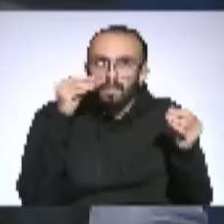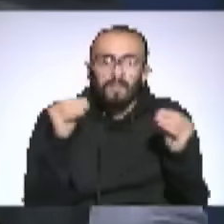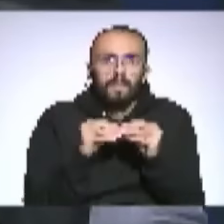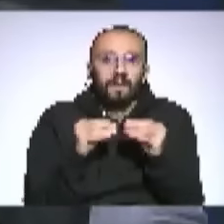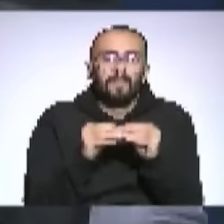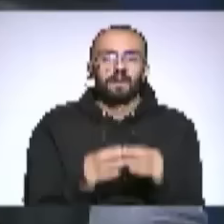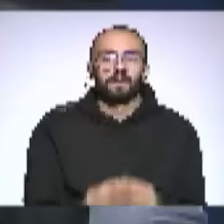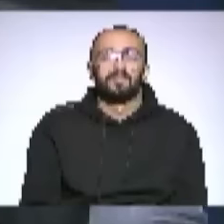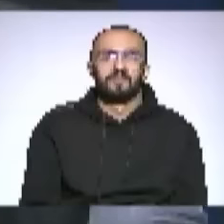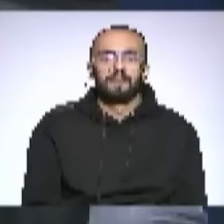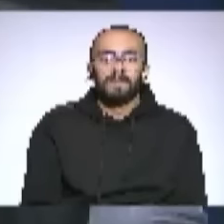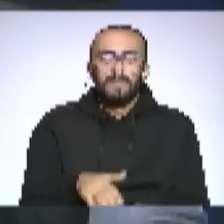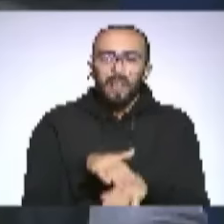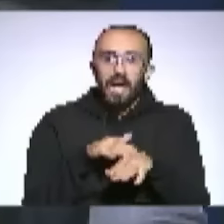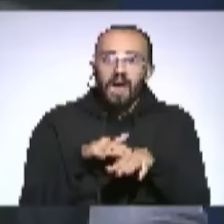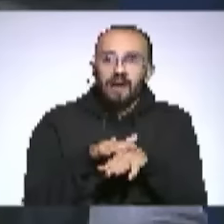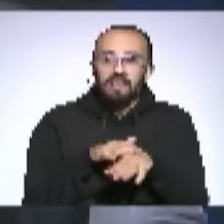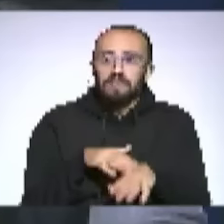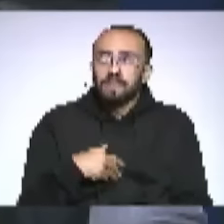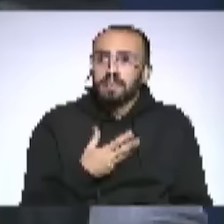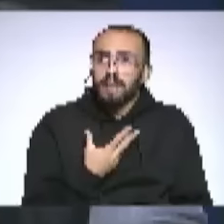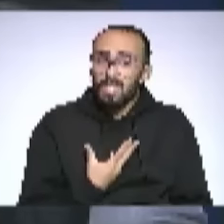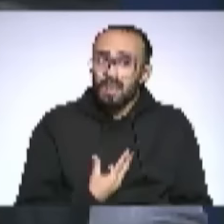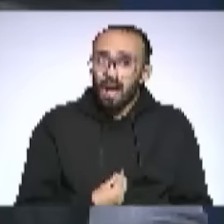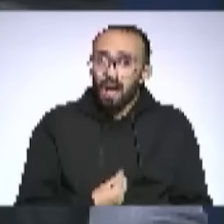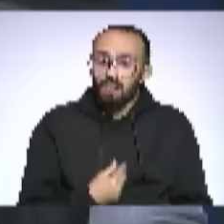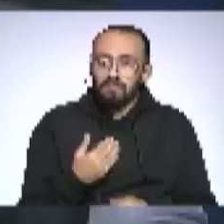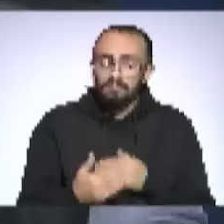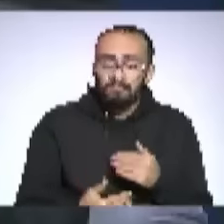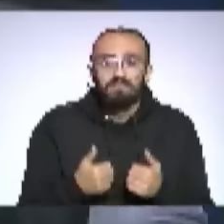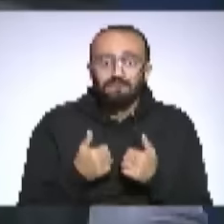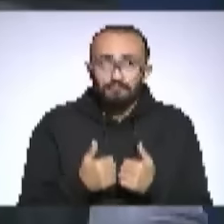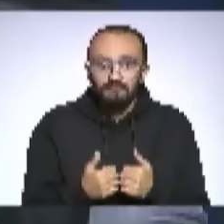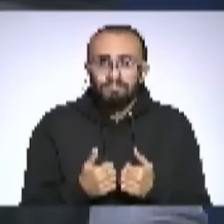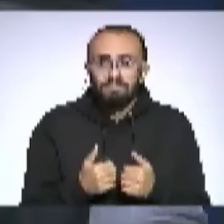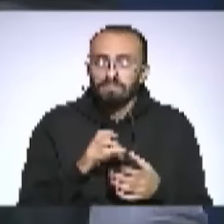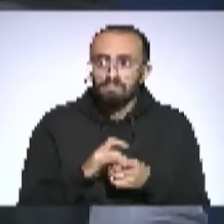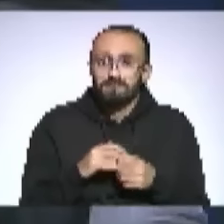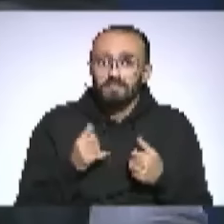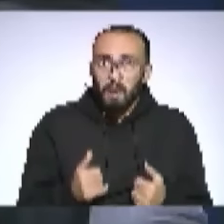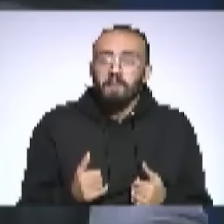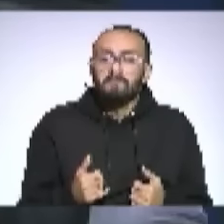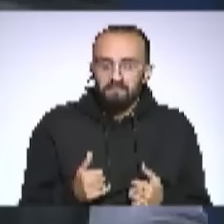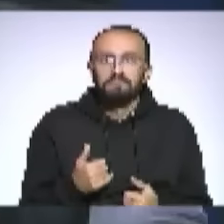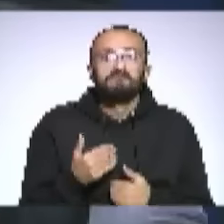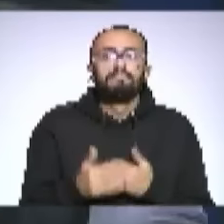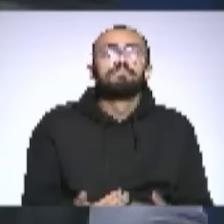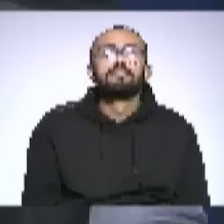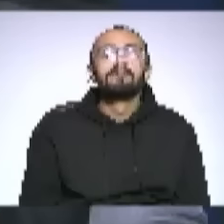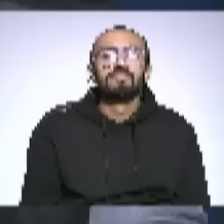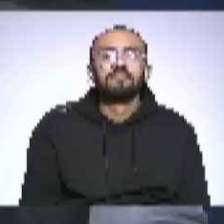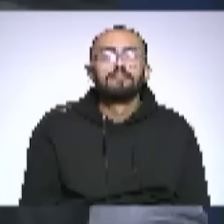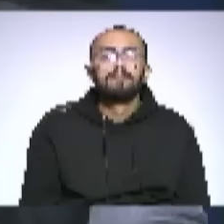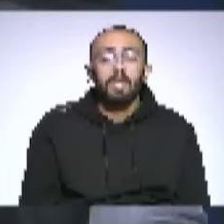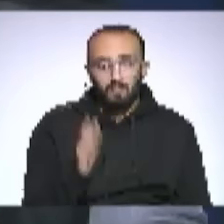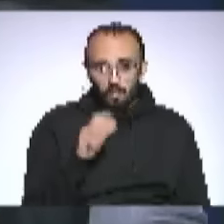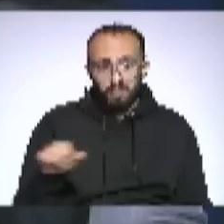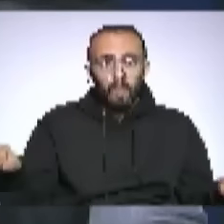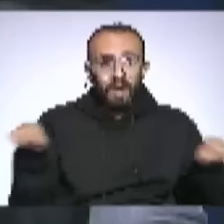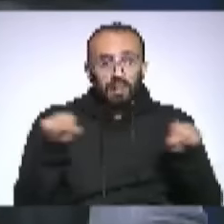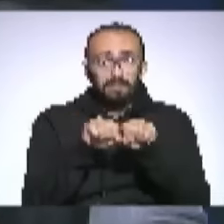حتى تشعري تجاهه بالارتياح ويبقى في تبادل مشاعر وممكن جدا يبقى زواج